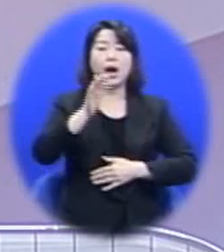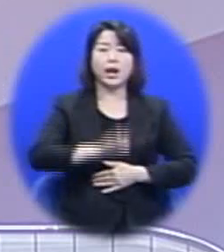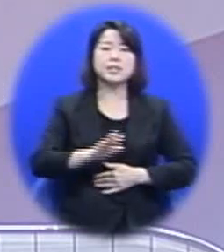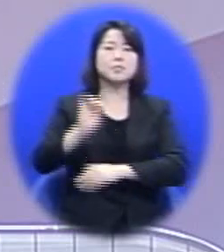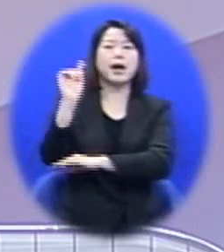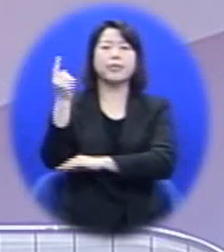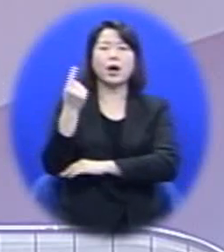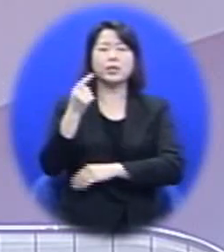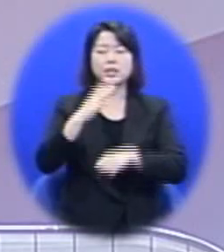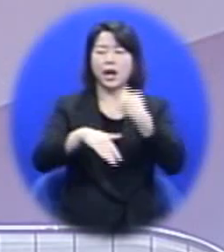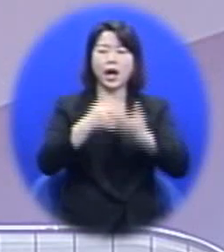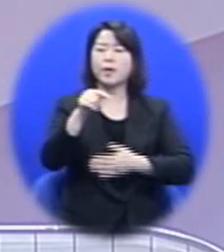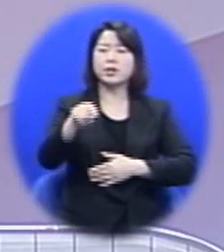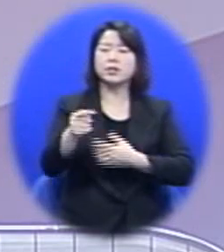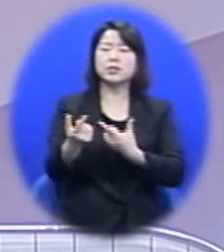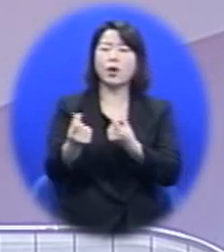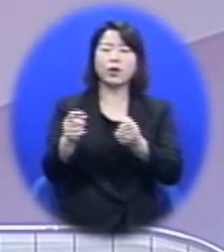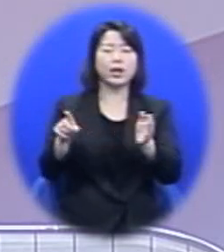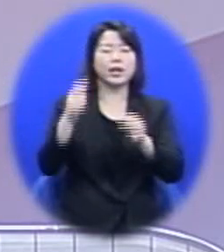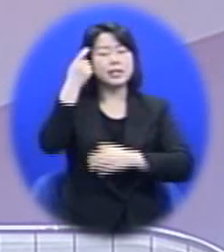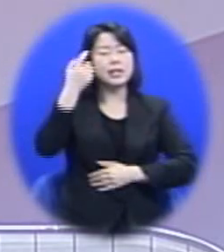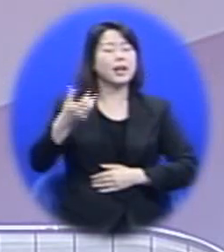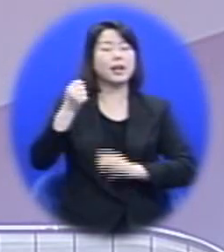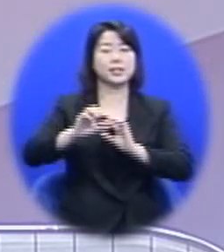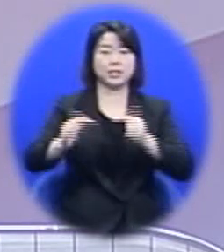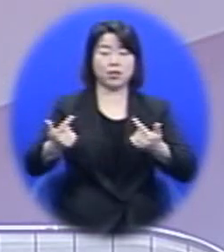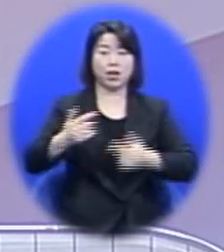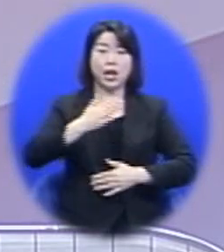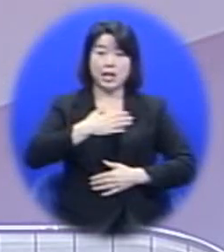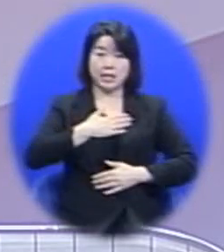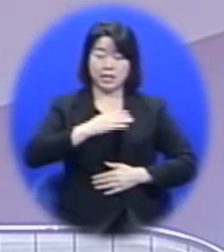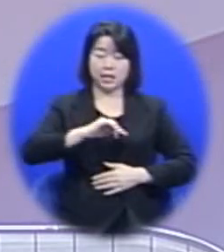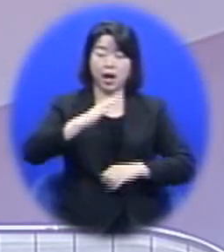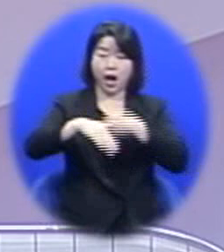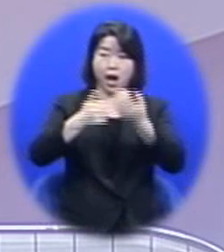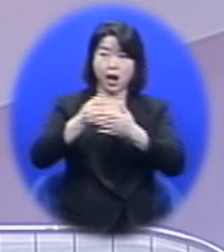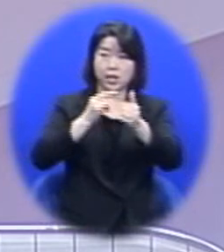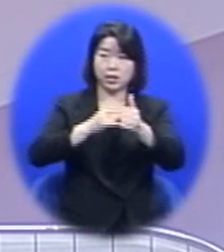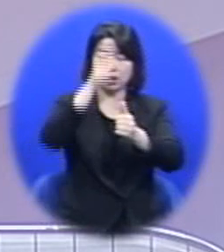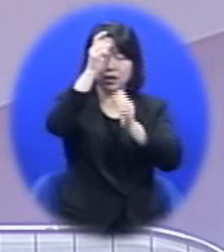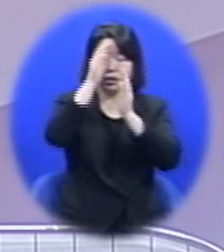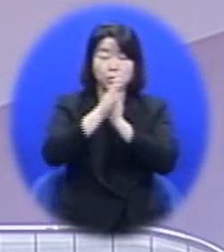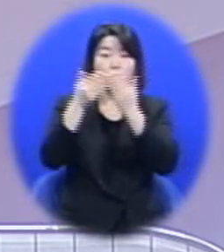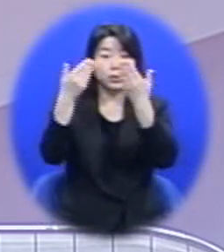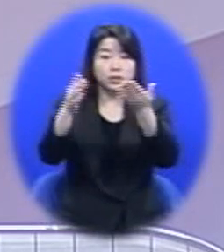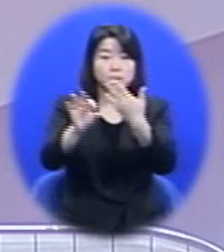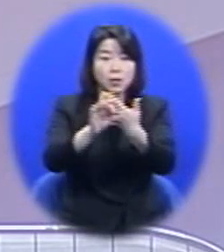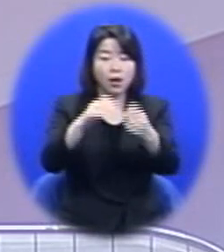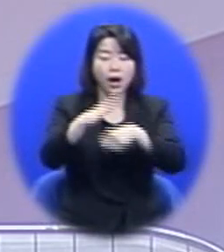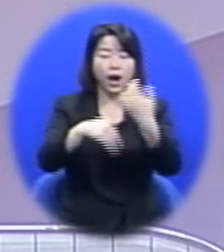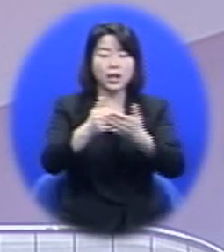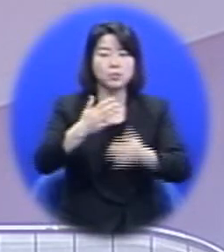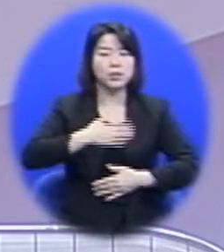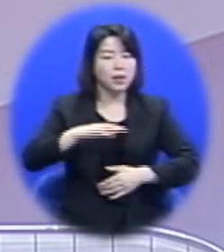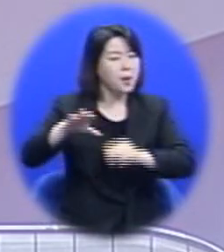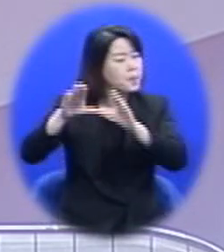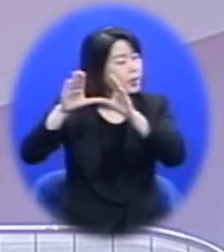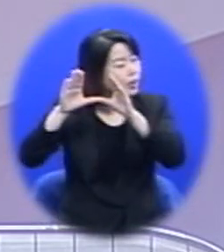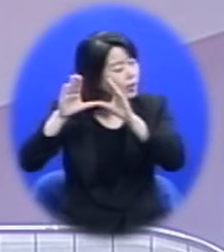그렇게 전혀 생각하지 않았습니다. 자기가 하나님께 기도하면 하나님이 귀를 기울여